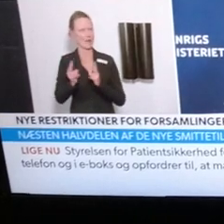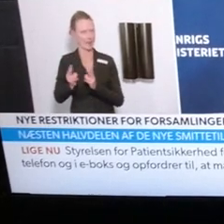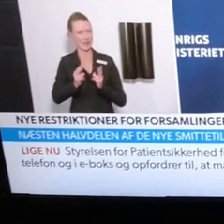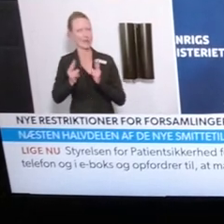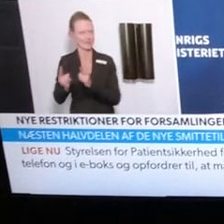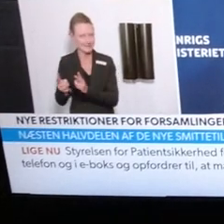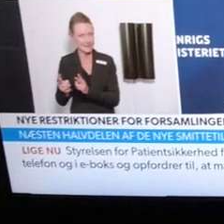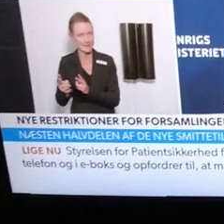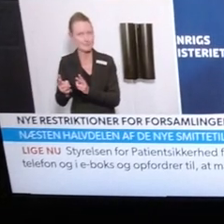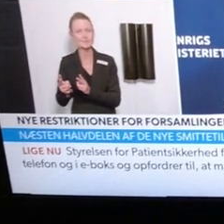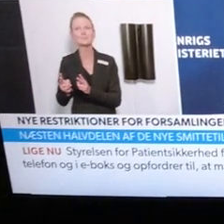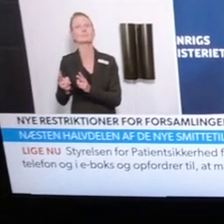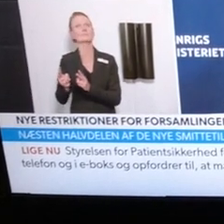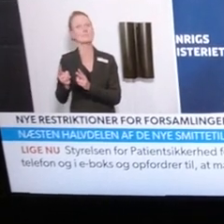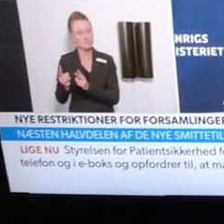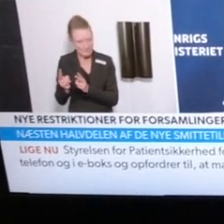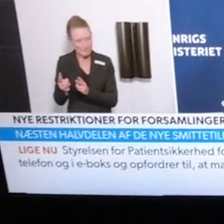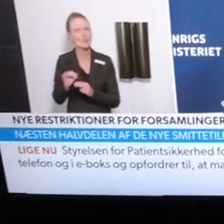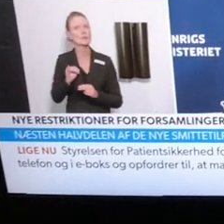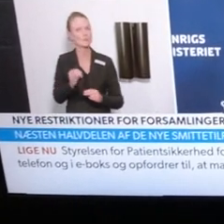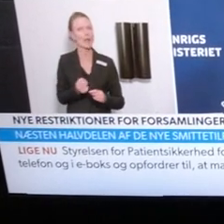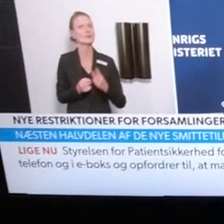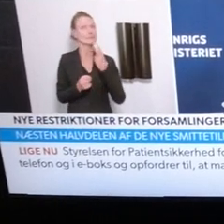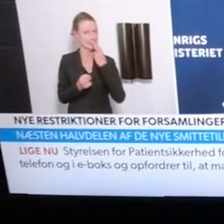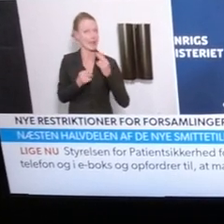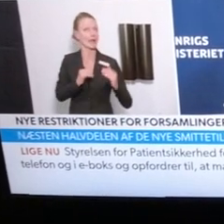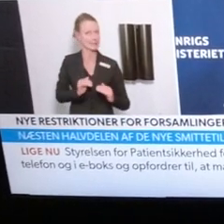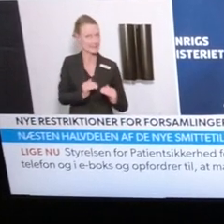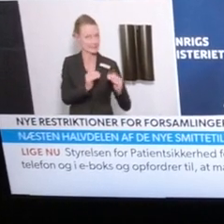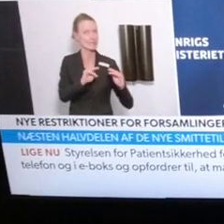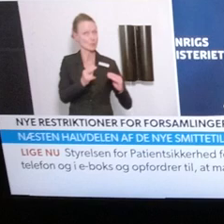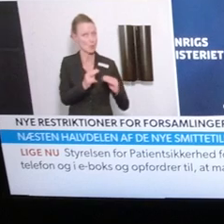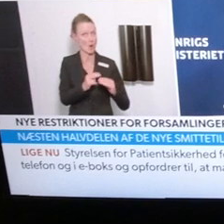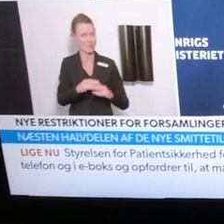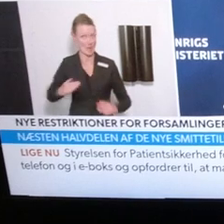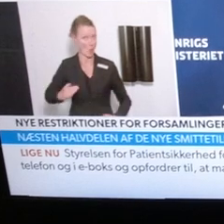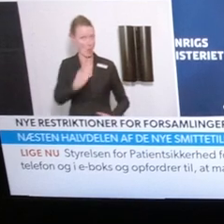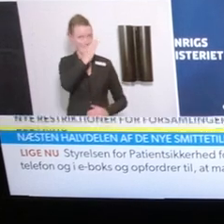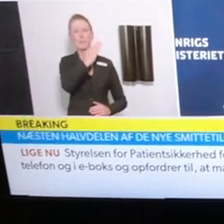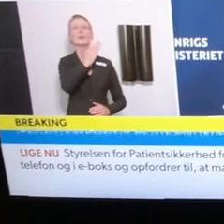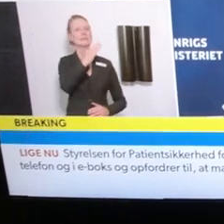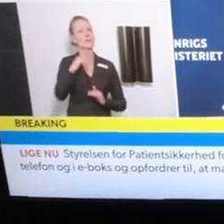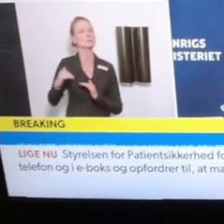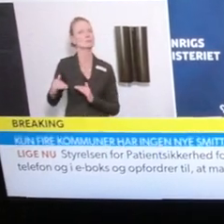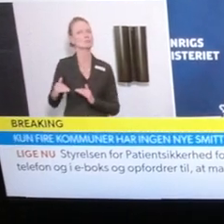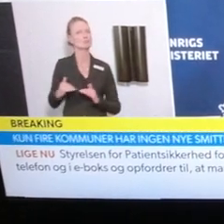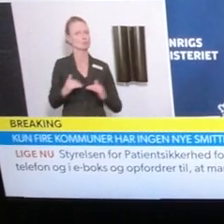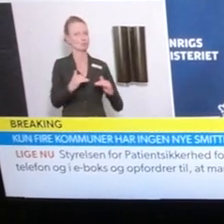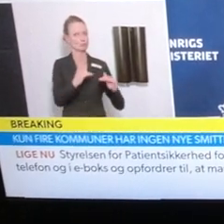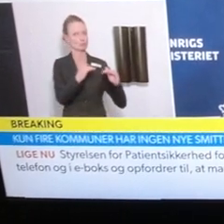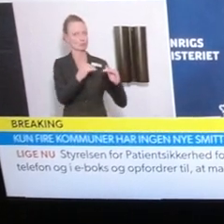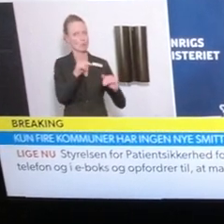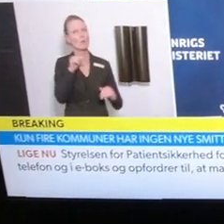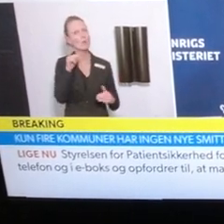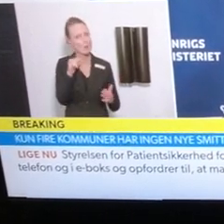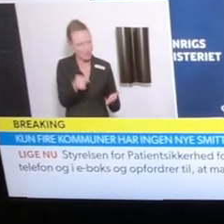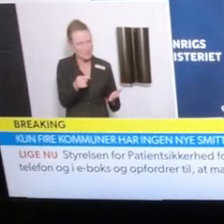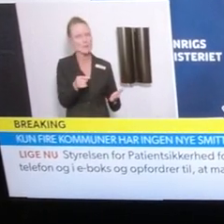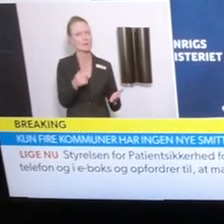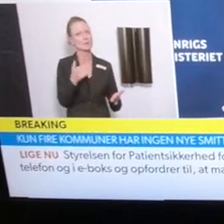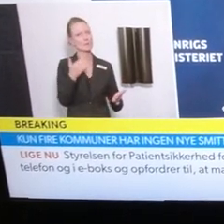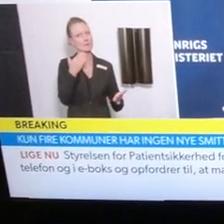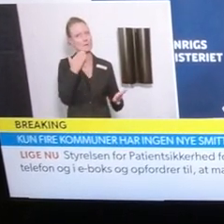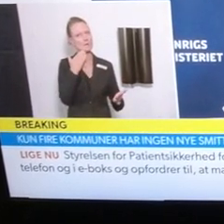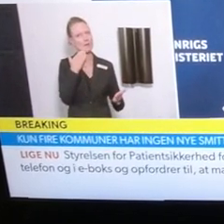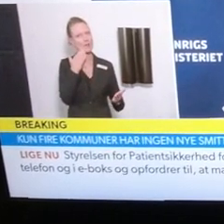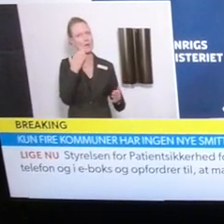smittestigning. Vi ser en stigning, men den er ikke så stejl nu her. Og det er jo det, som er en vigtig forudsætning for, at vi kan stadigvæk holde epidemien